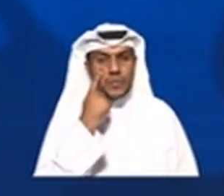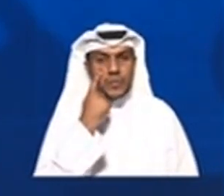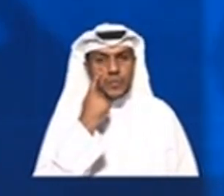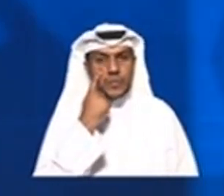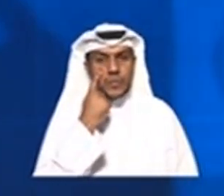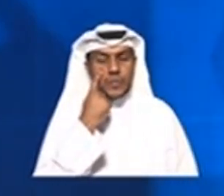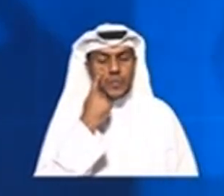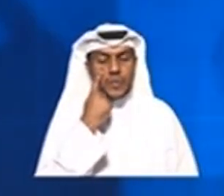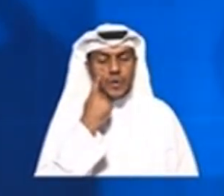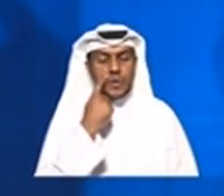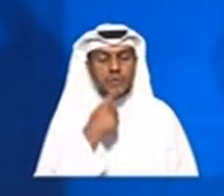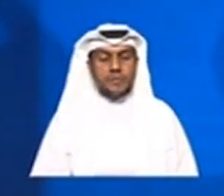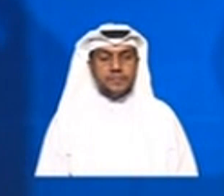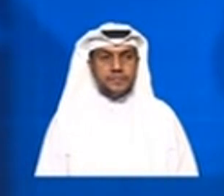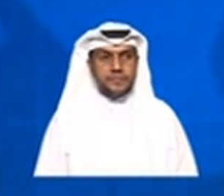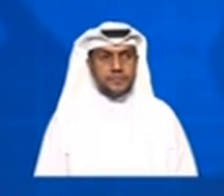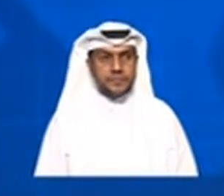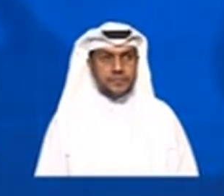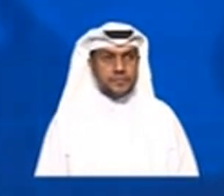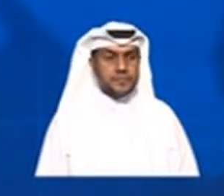البيت الأبيض، فتفضل.